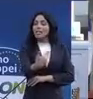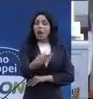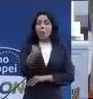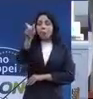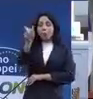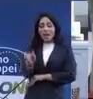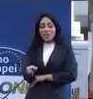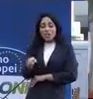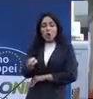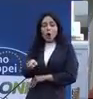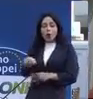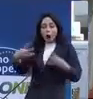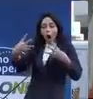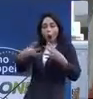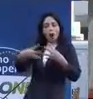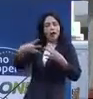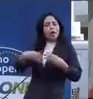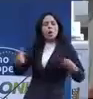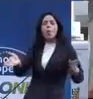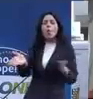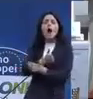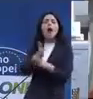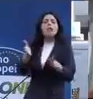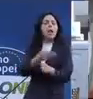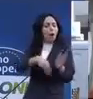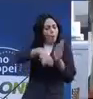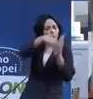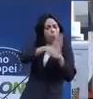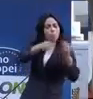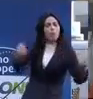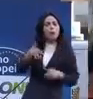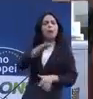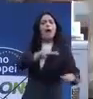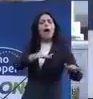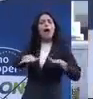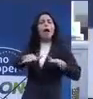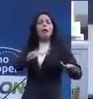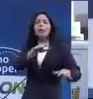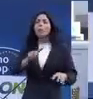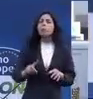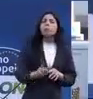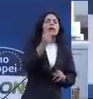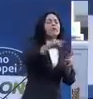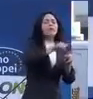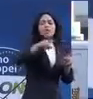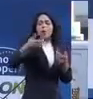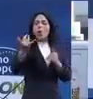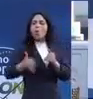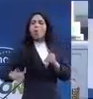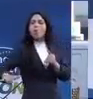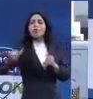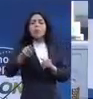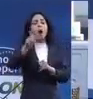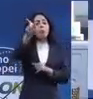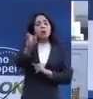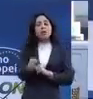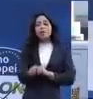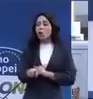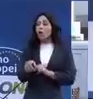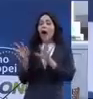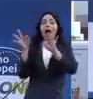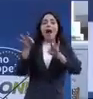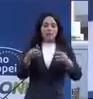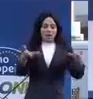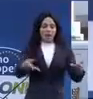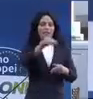ha organizzato ogni cosa di questa campagna elettorale dalla prima e l'ultima è una persona che quando arriva a